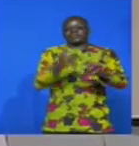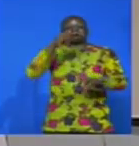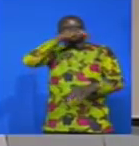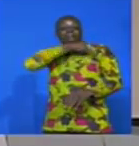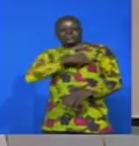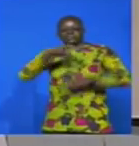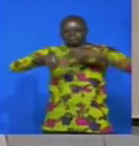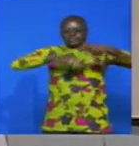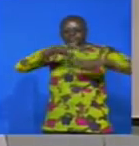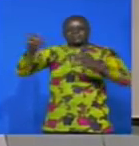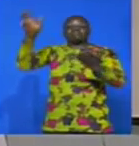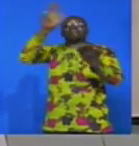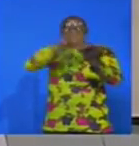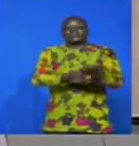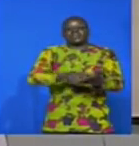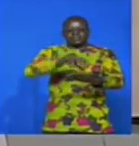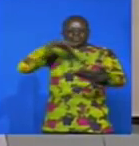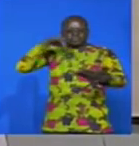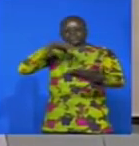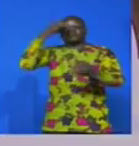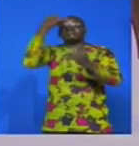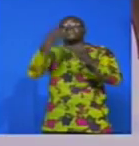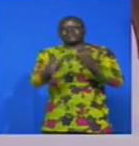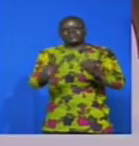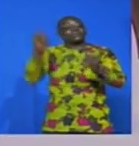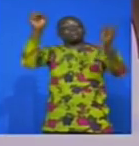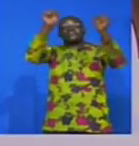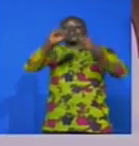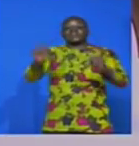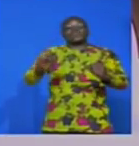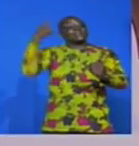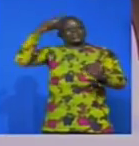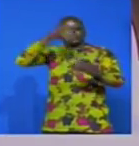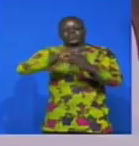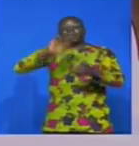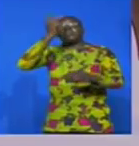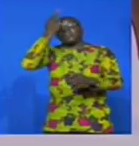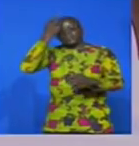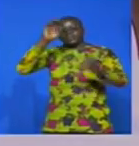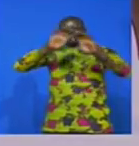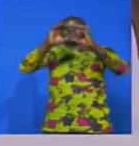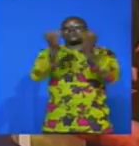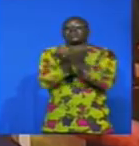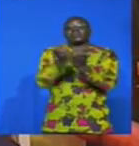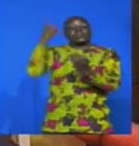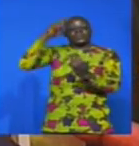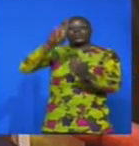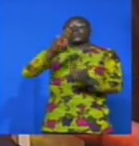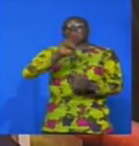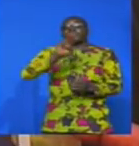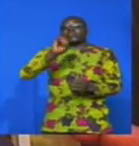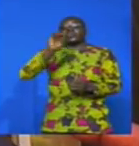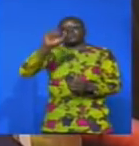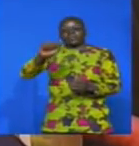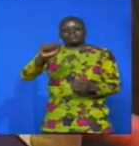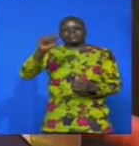et de valider une étude de définition d'un cadre de référence et la politique communautaire de concurrence de l'UEMOA. Les réformes, c'est de